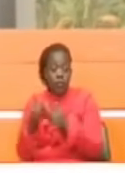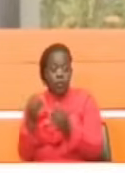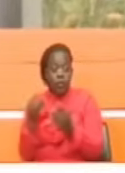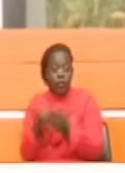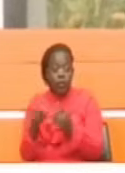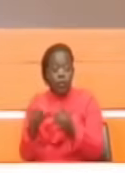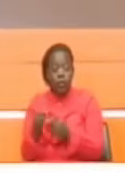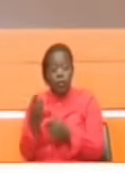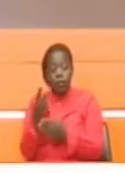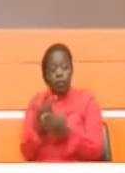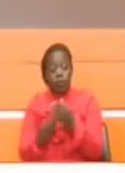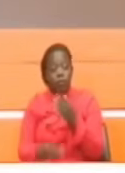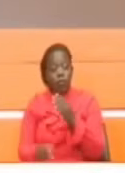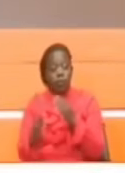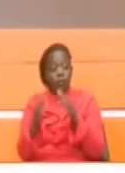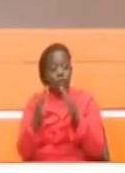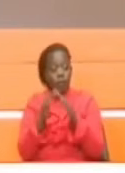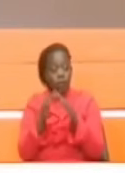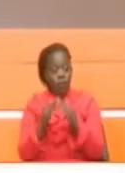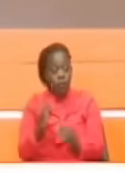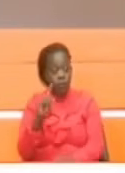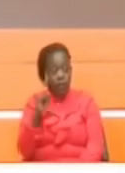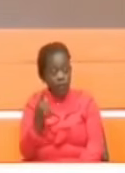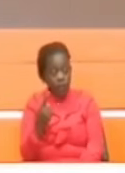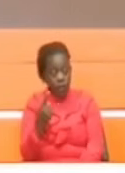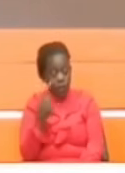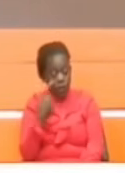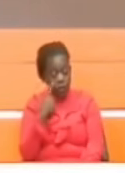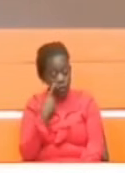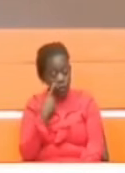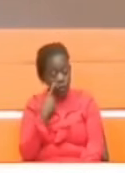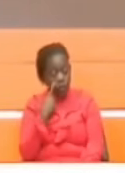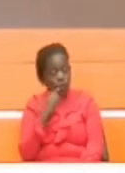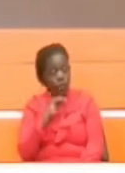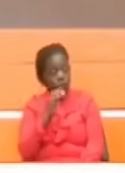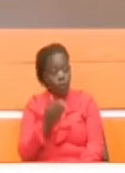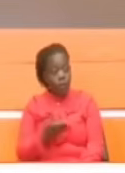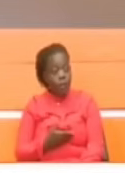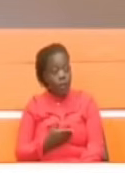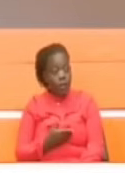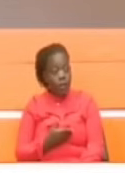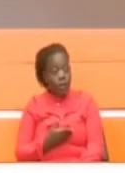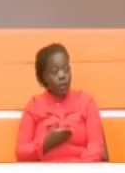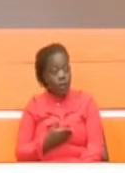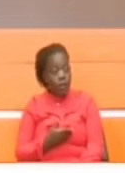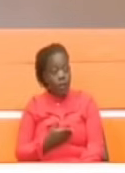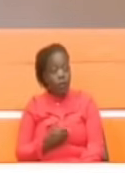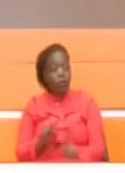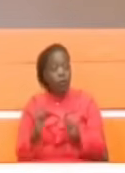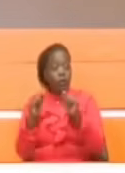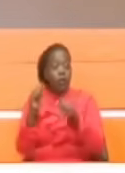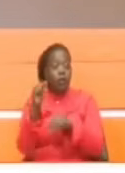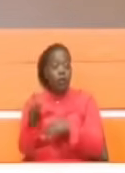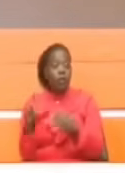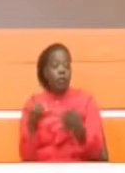ennyumba yaabwe babiri. Nze nalaba okusooka obukya omuwala yajja ne ssente